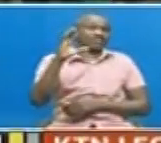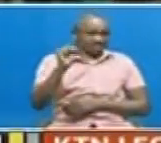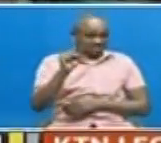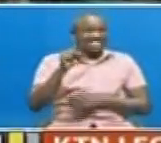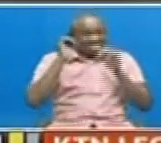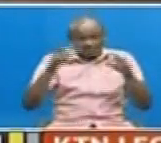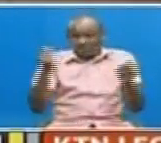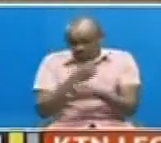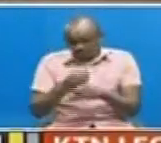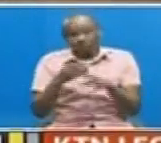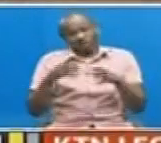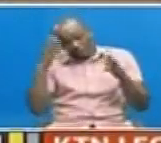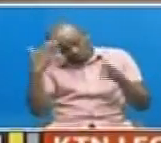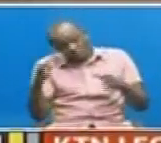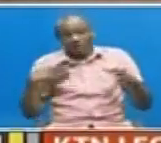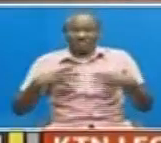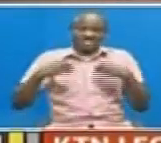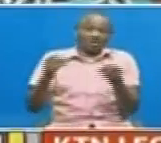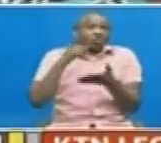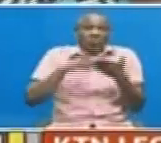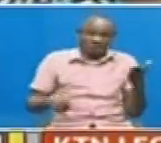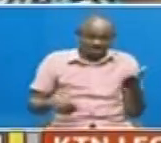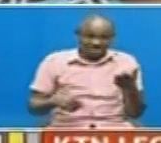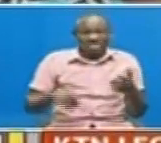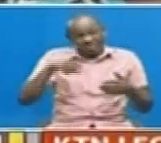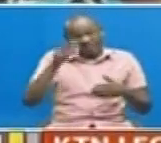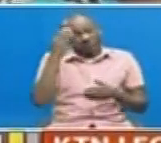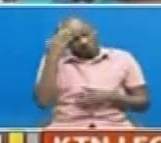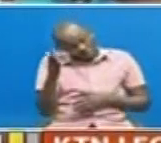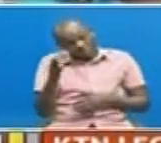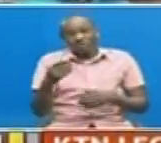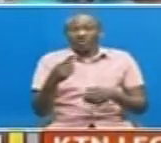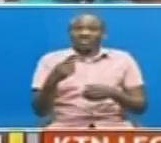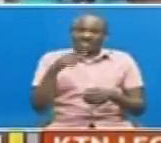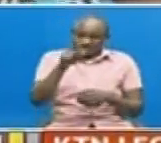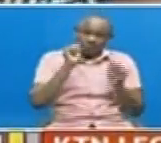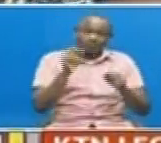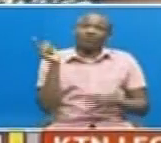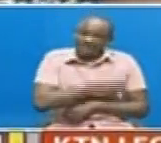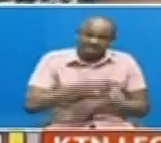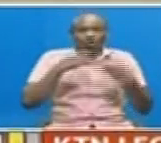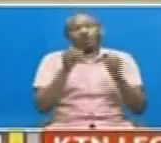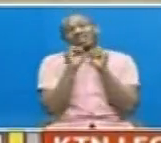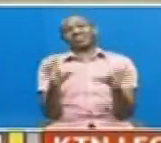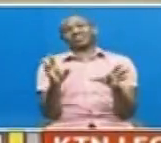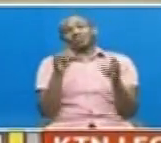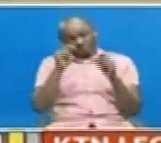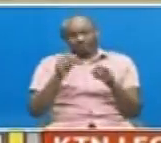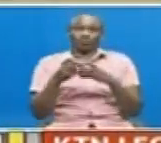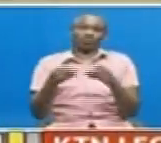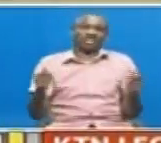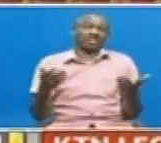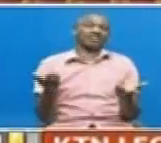kudhibiti iwapo inatibu ugonjwa unaofaa au kuweza kubaini iwapo mgonjwa atamaliza tembe zile ili kutibu